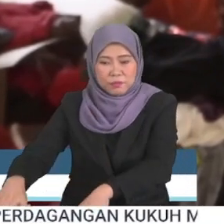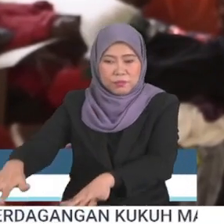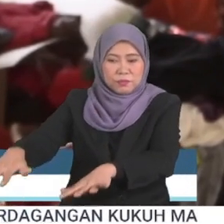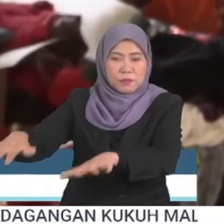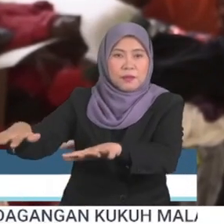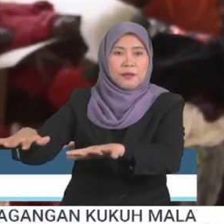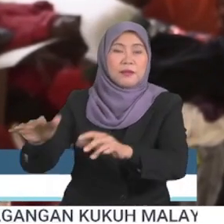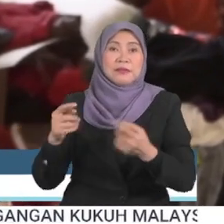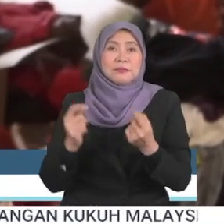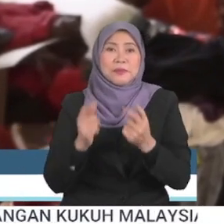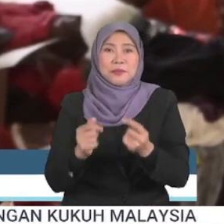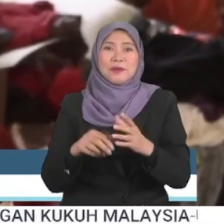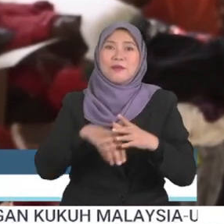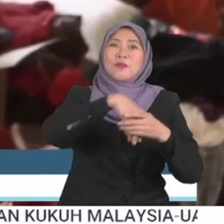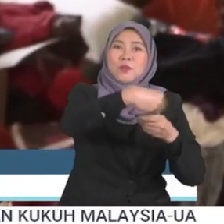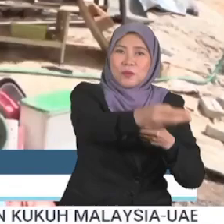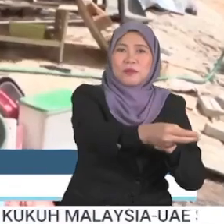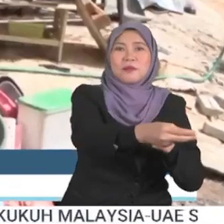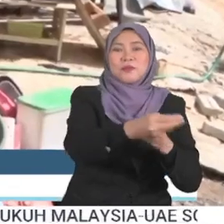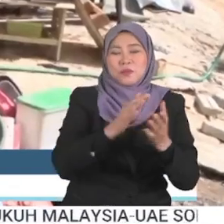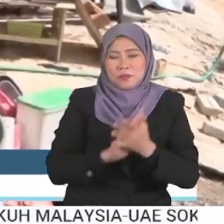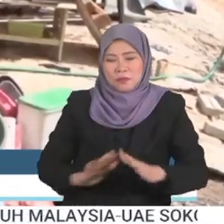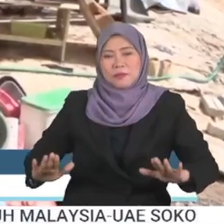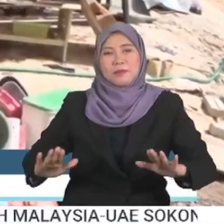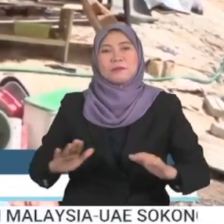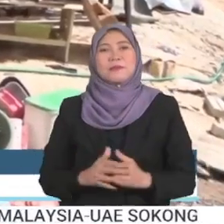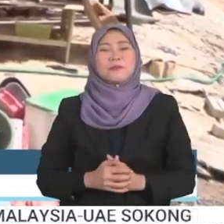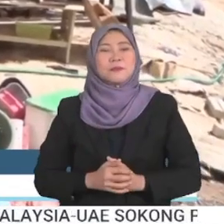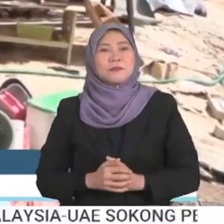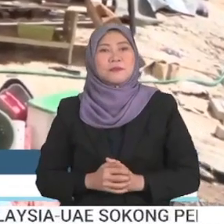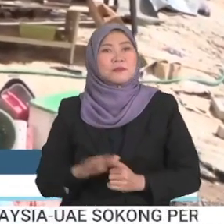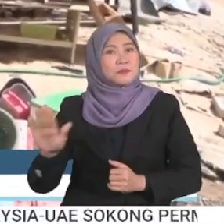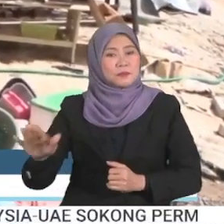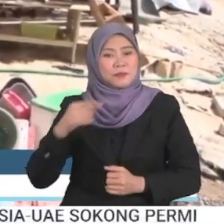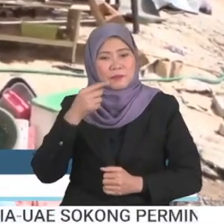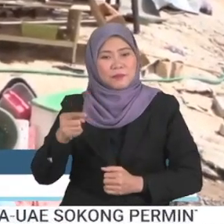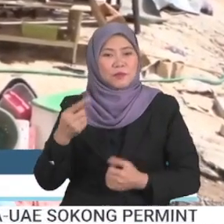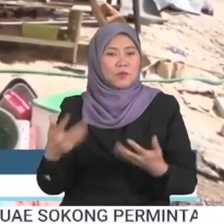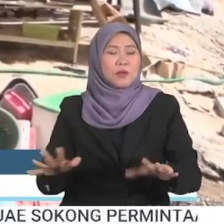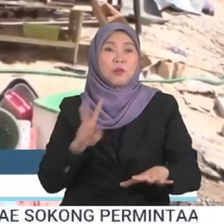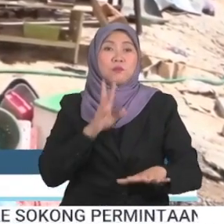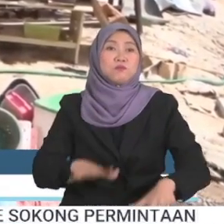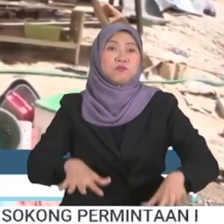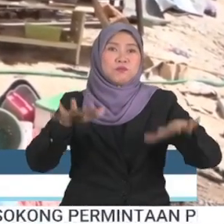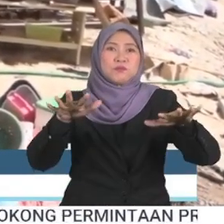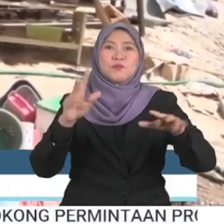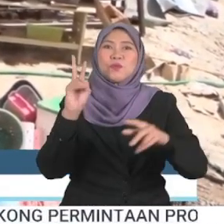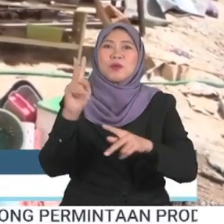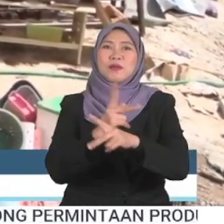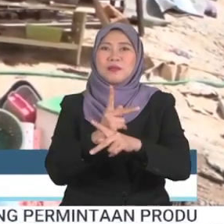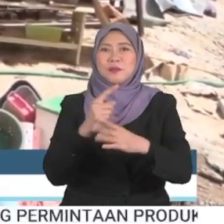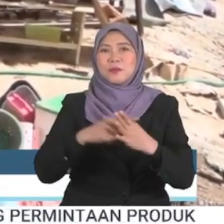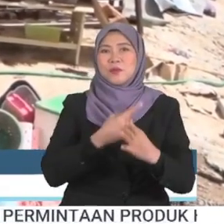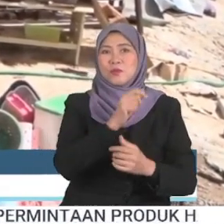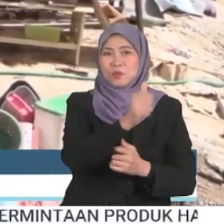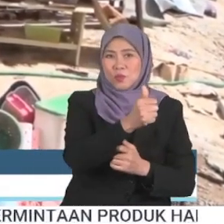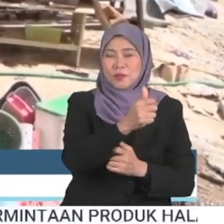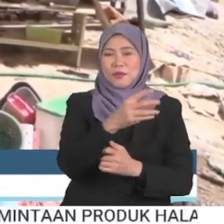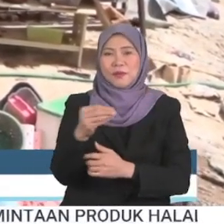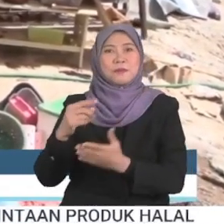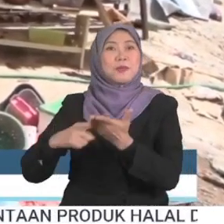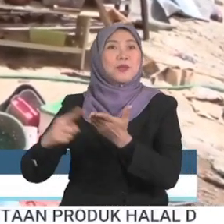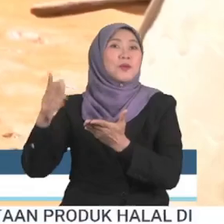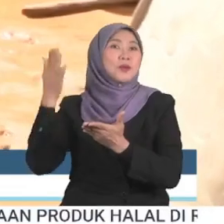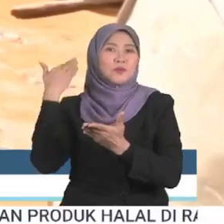kita cepat-cepatlah keluar selamatkan diri. Felda berkenaan sudah dilanda bas sebanyak 2 kali iaitu pada Oktober dan pada